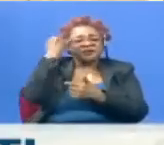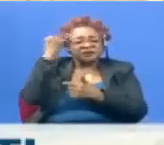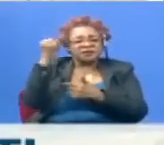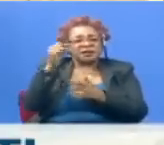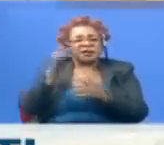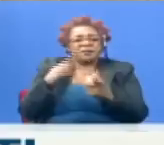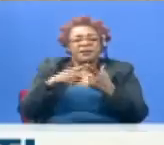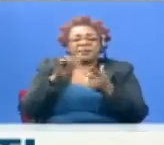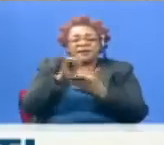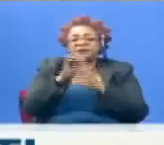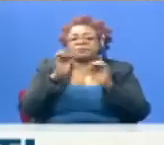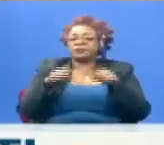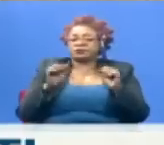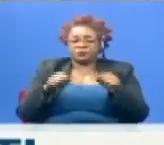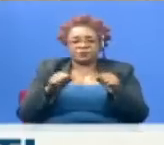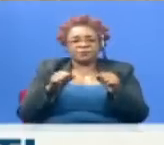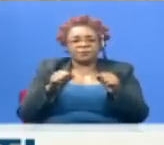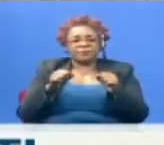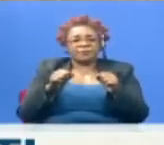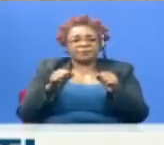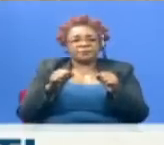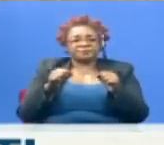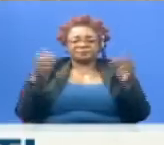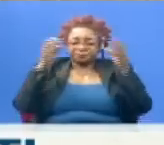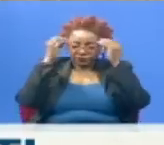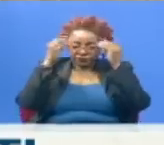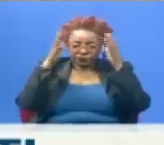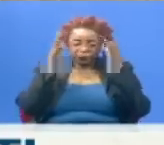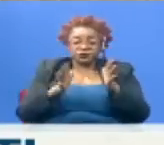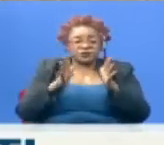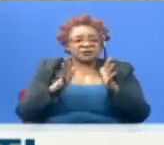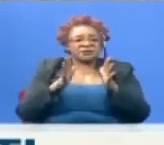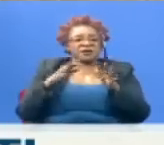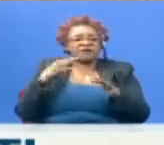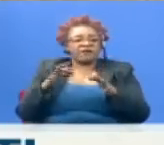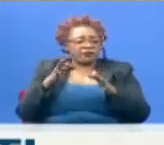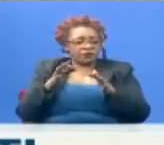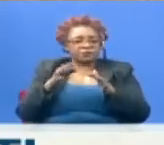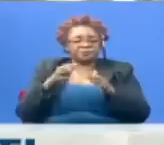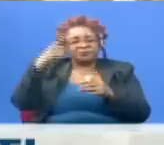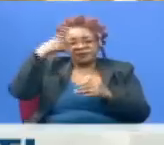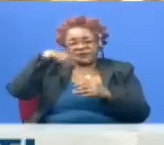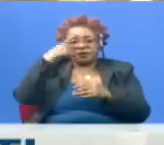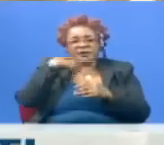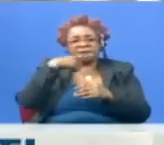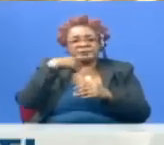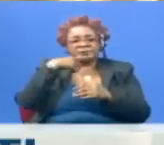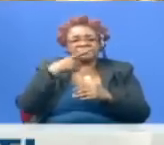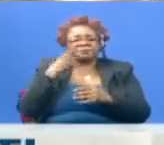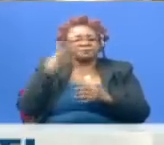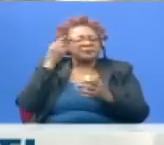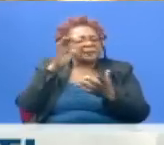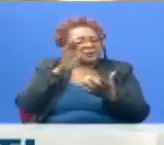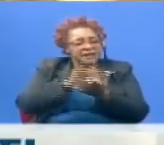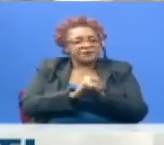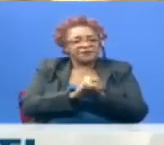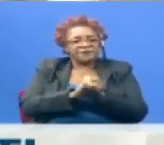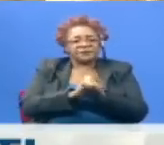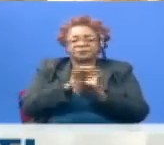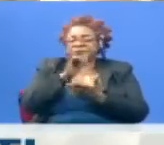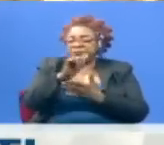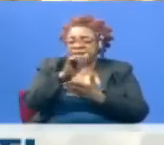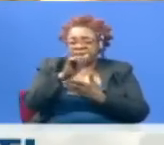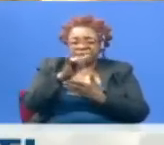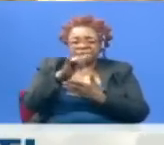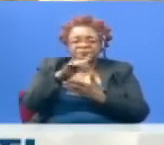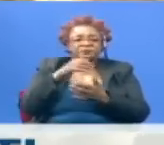much possible. Aidha, mwanafunzi huyu wa taasisi ya kiufundi ya Thika anaamini kuwa stashahada ya mafunzo ya ufundi